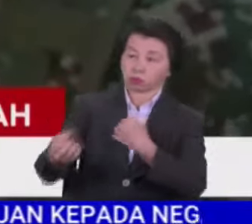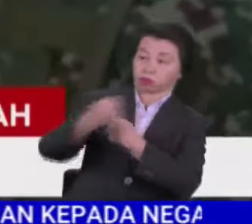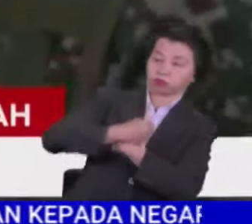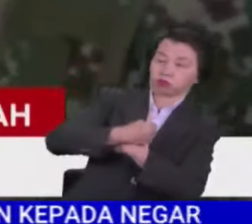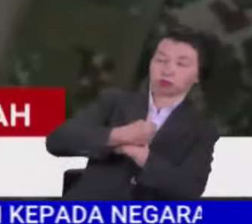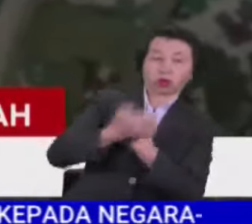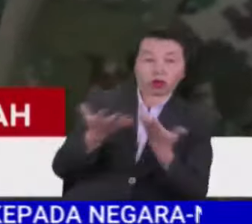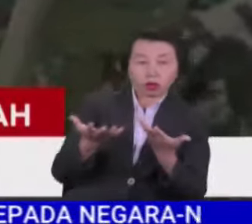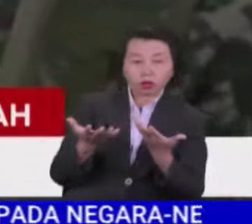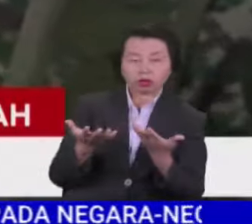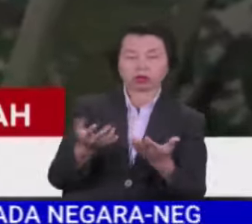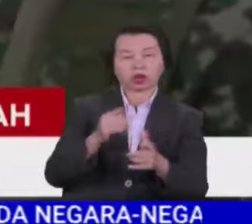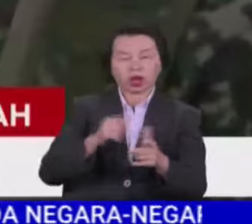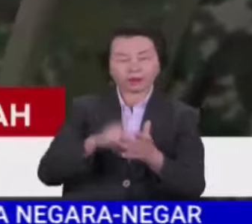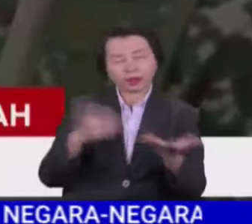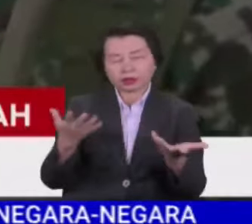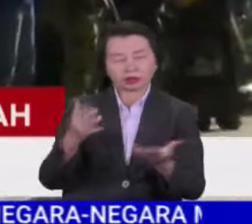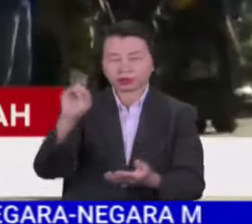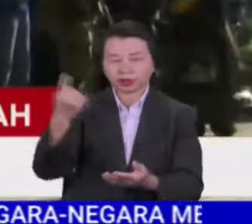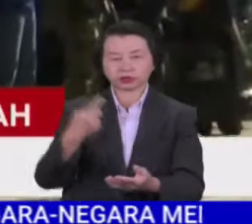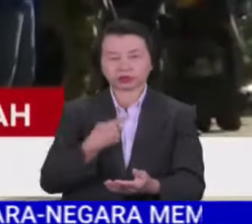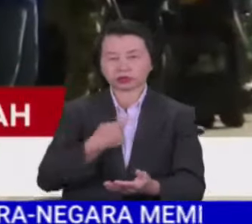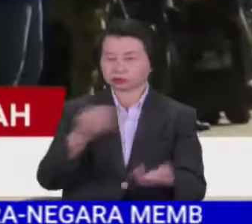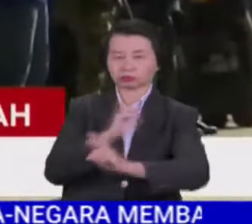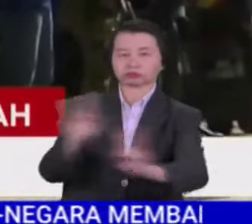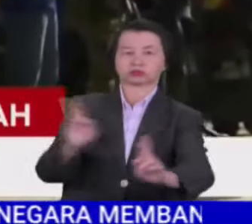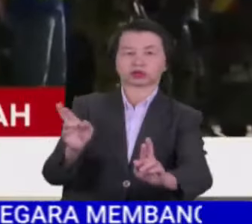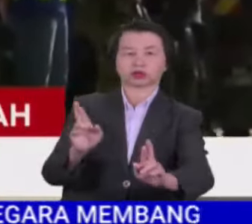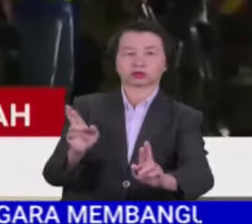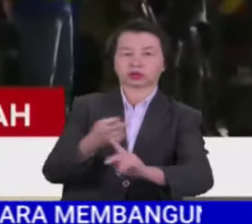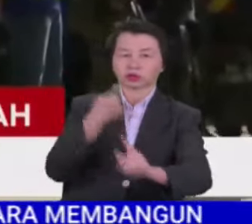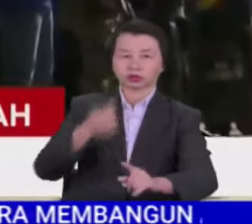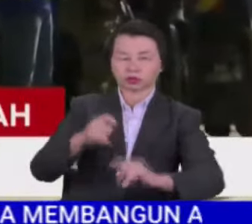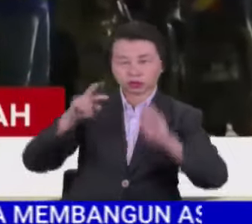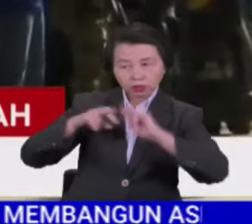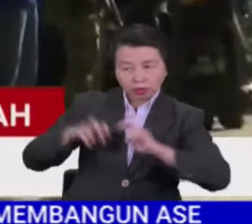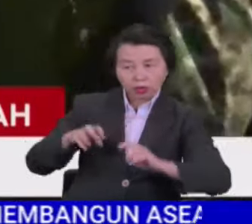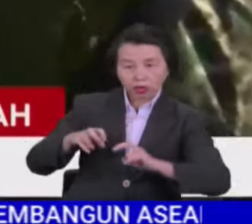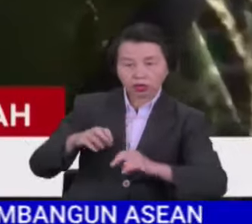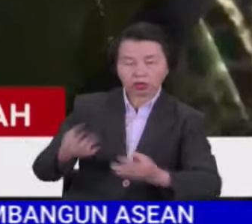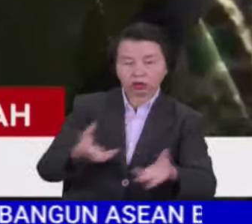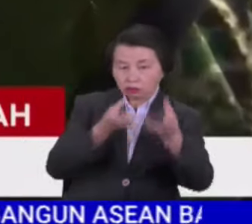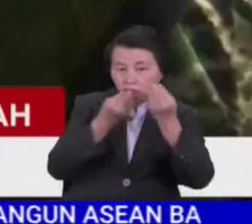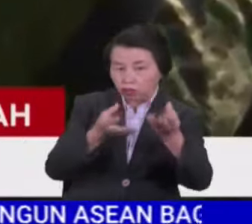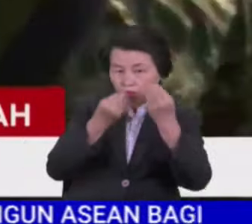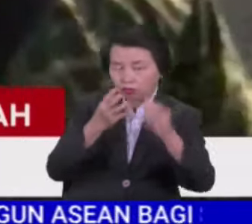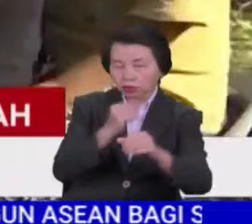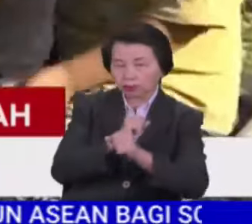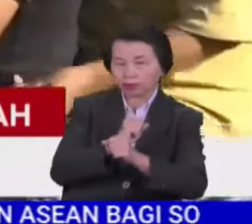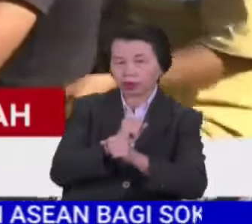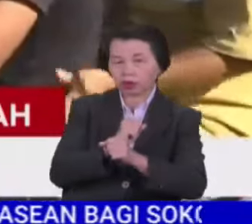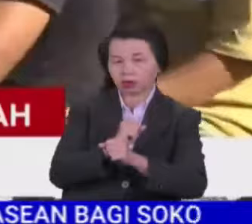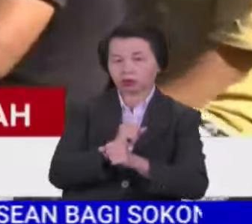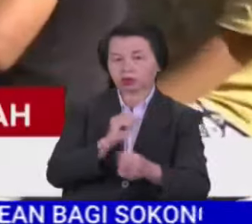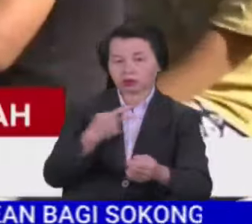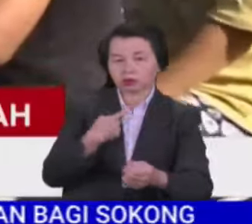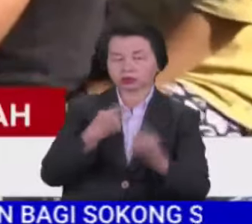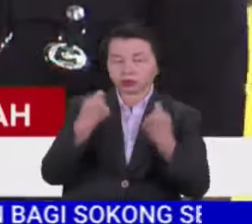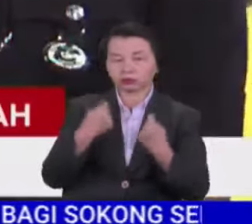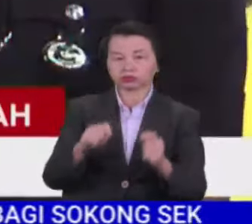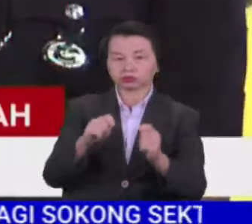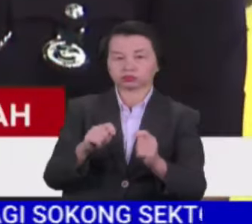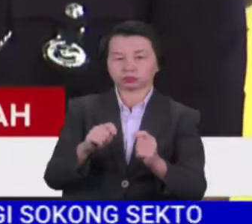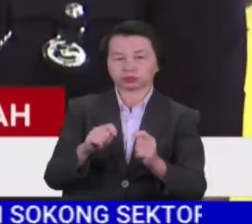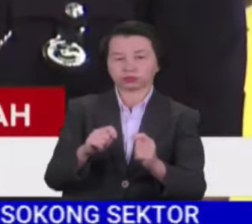yang yang ampuh dibentuk kita dan bersiap video daripada kajian-kajian Nepal maklumat yang kita perolehi so kita